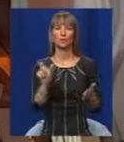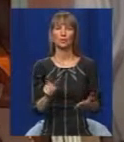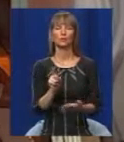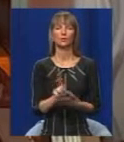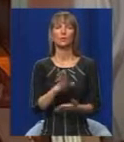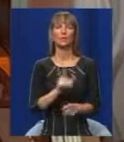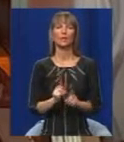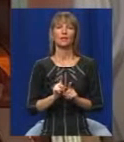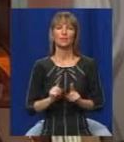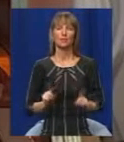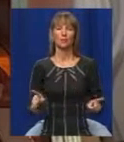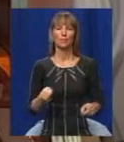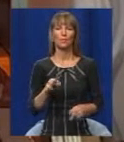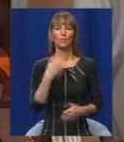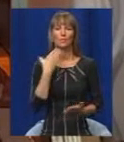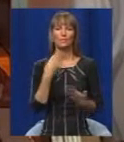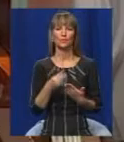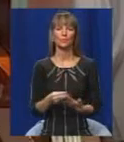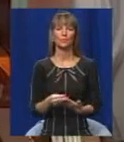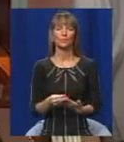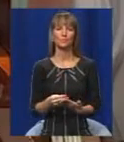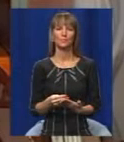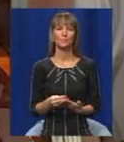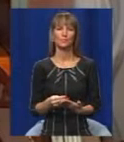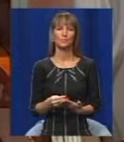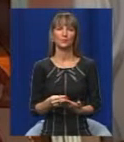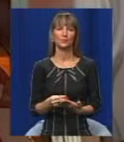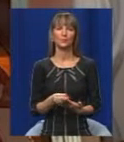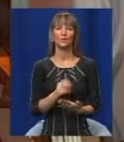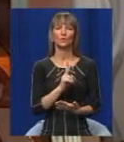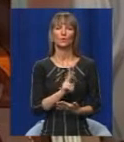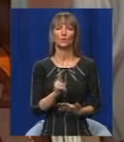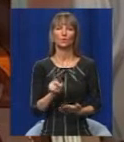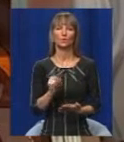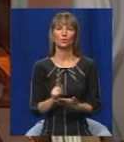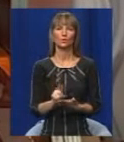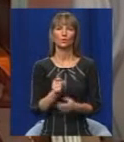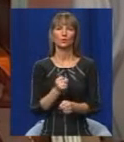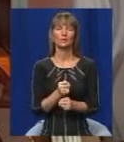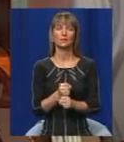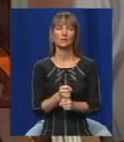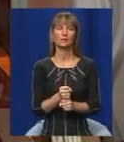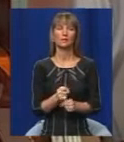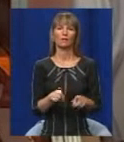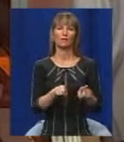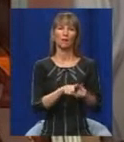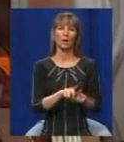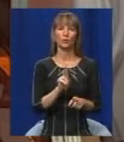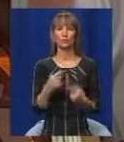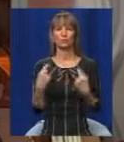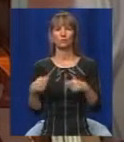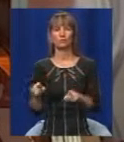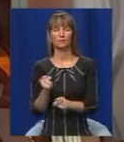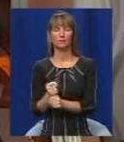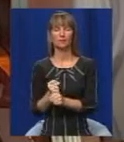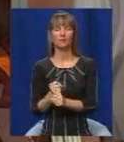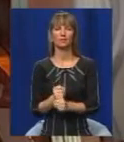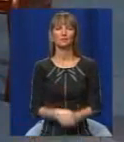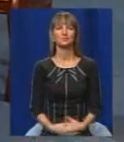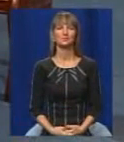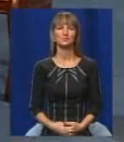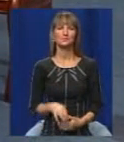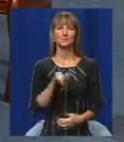бути особливий по-своєму, по-моєму. Хтось должен делать так, хтось должен делать так. Ну, вот так.